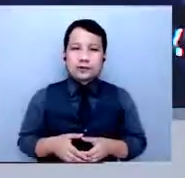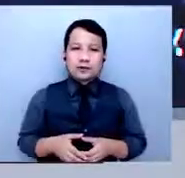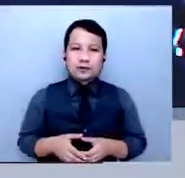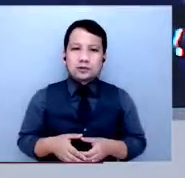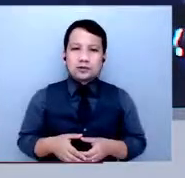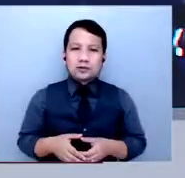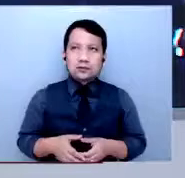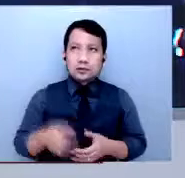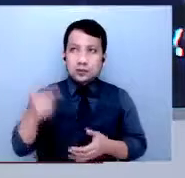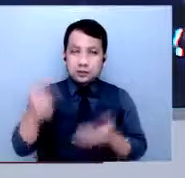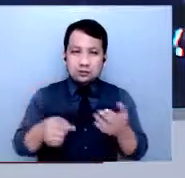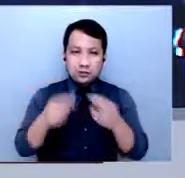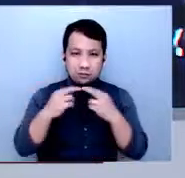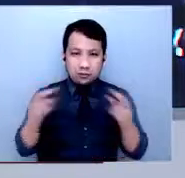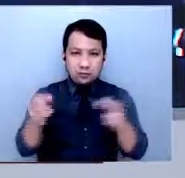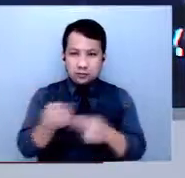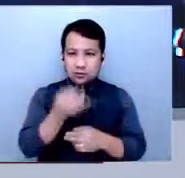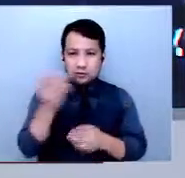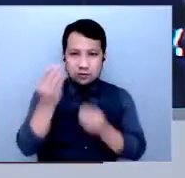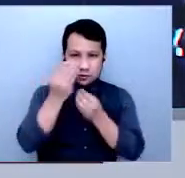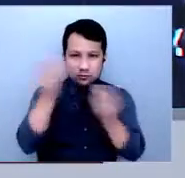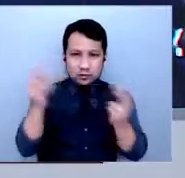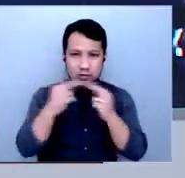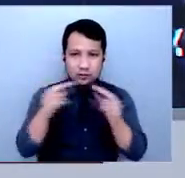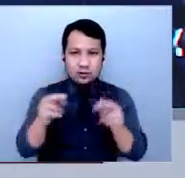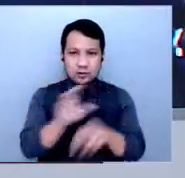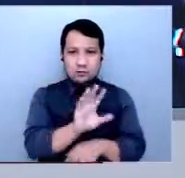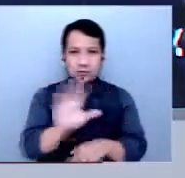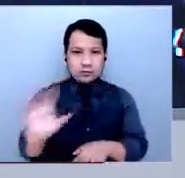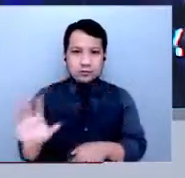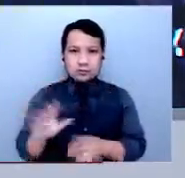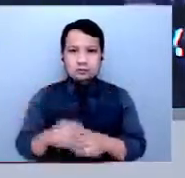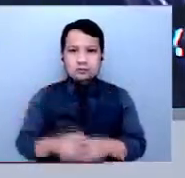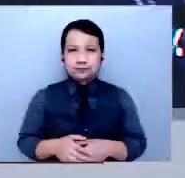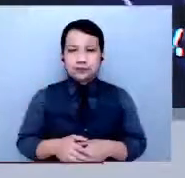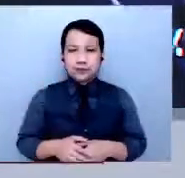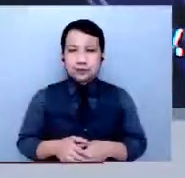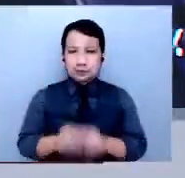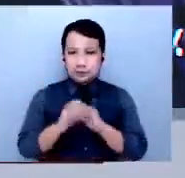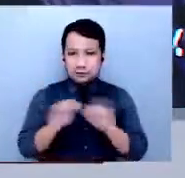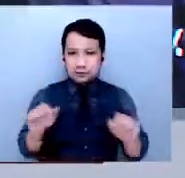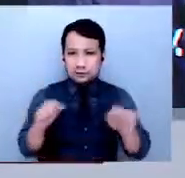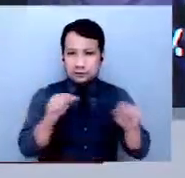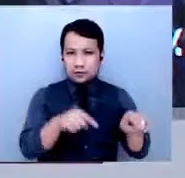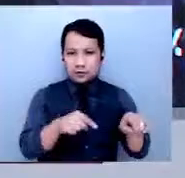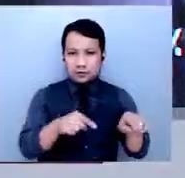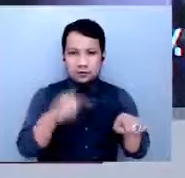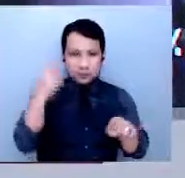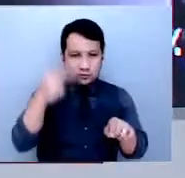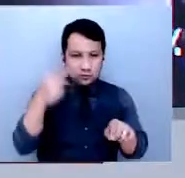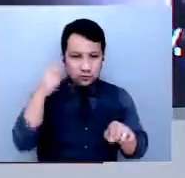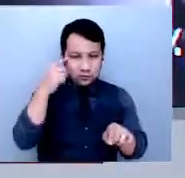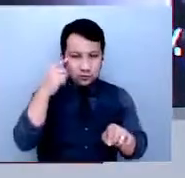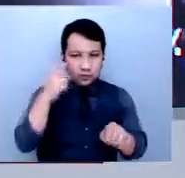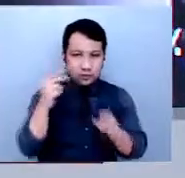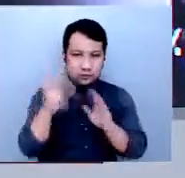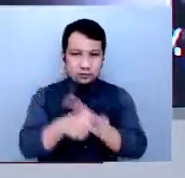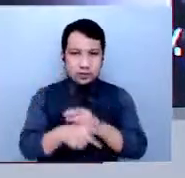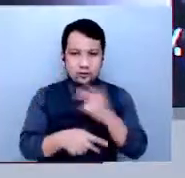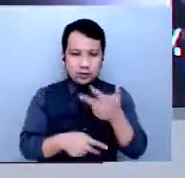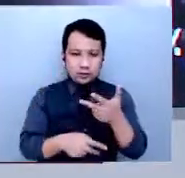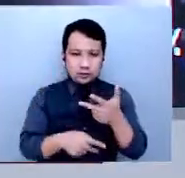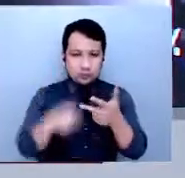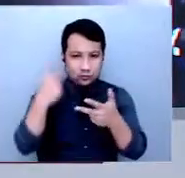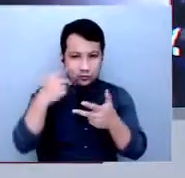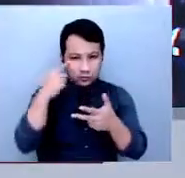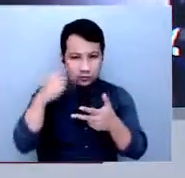Pasadahan naman natin ang iba pang balita sa frontline. Posibleng may kinalaman daw sa politika ang pagpatay sa 3 politiko sa